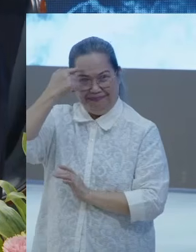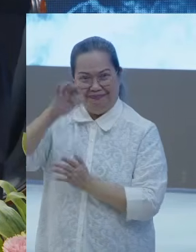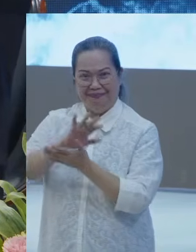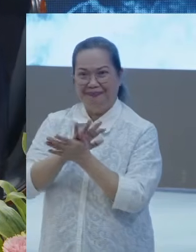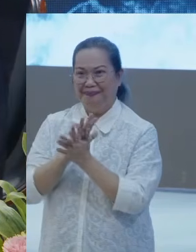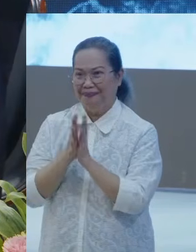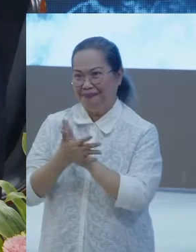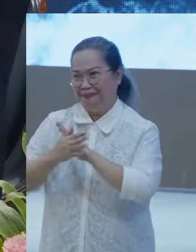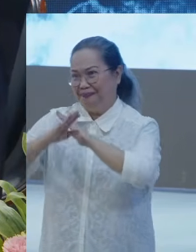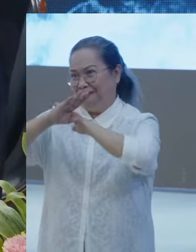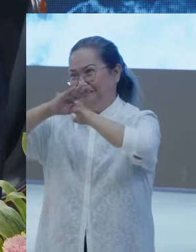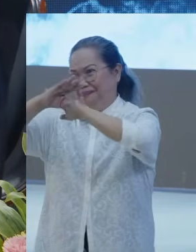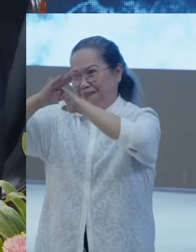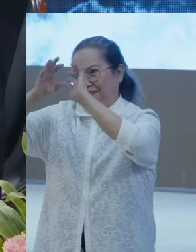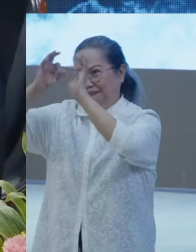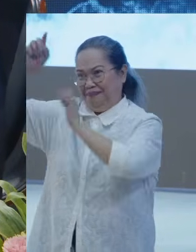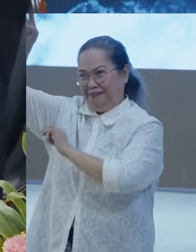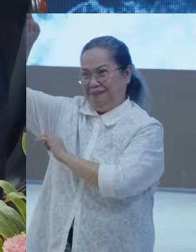apologist.